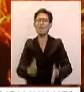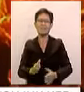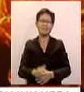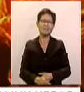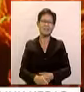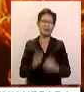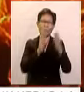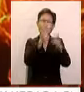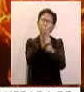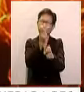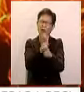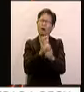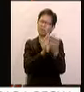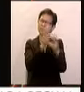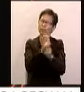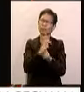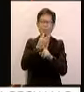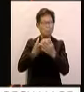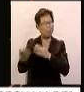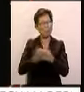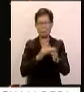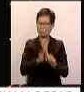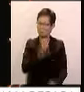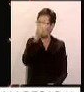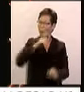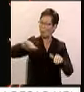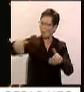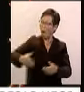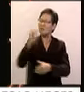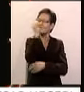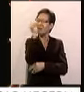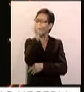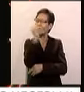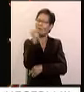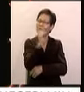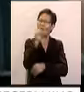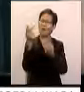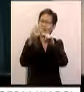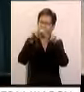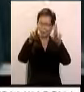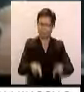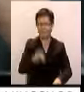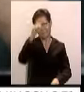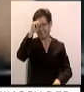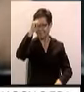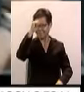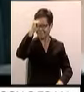Walaupun berdepan sedikit kesukaran, namun mereka bersemangat untuk memperkenalkan lagu dan kumpulan mereka ini kepada rakyat India.